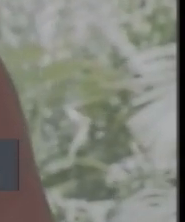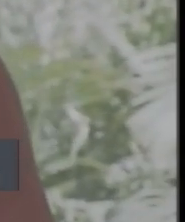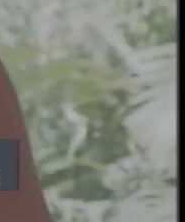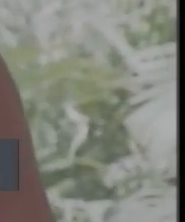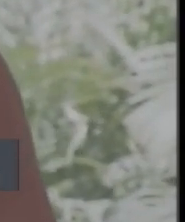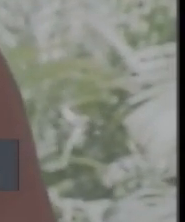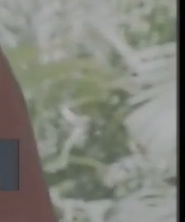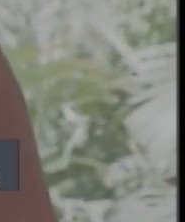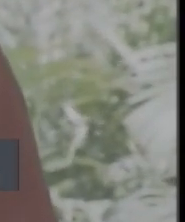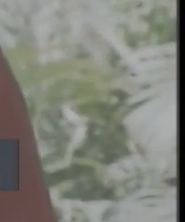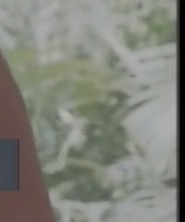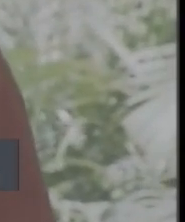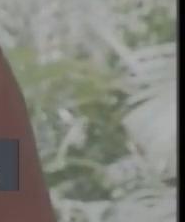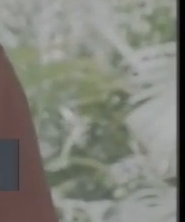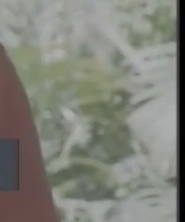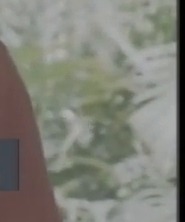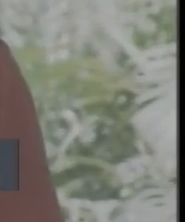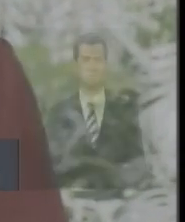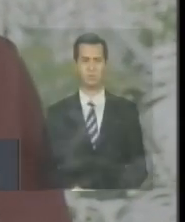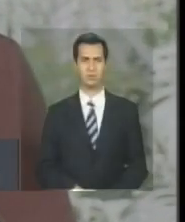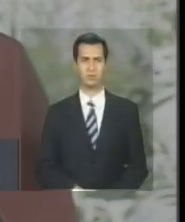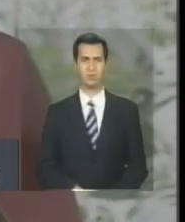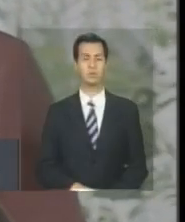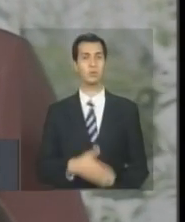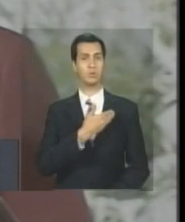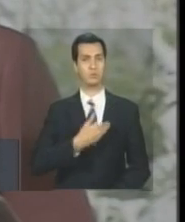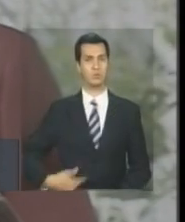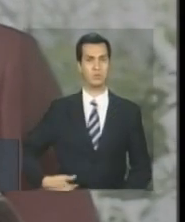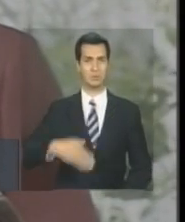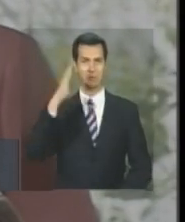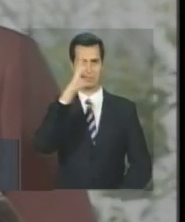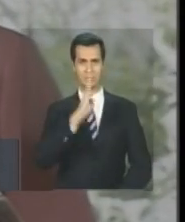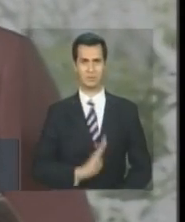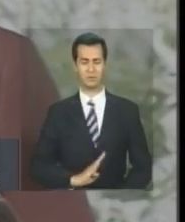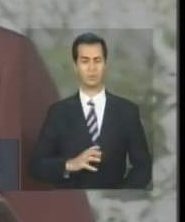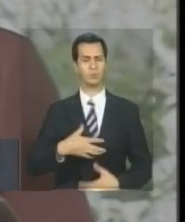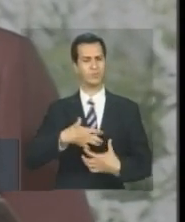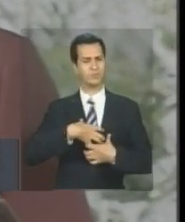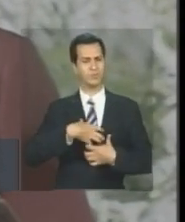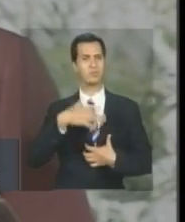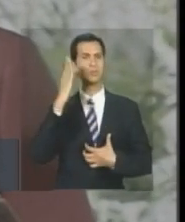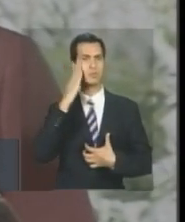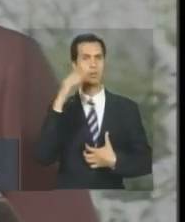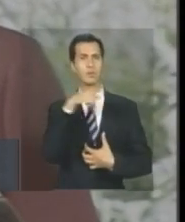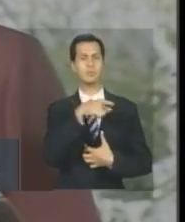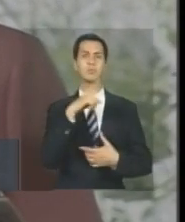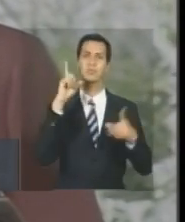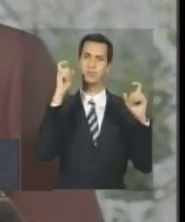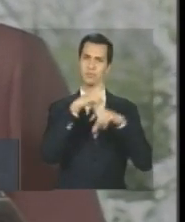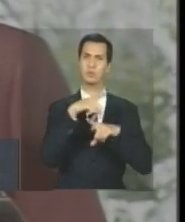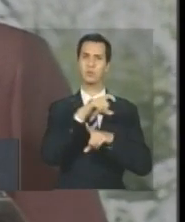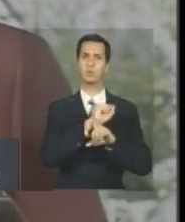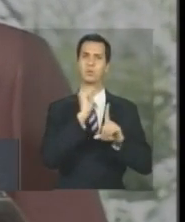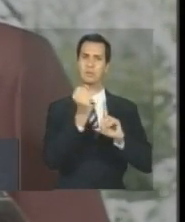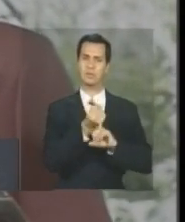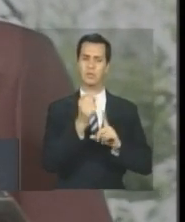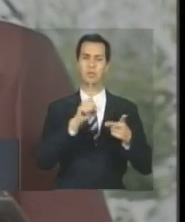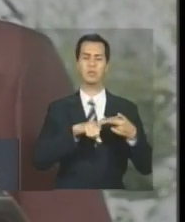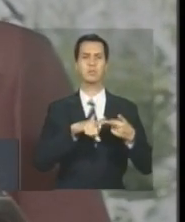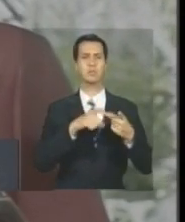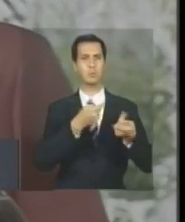mesures brésiliennes. Por meio delas, o governo brasileiro, sensível às dificuldades sociais, econômicas e